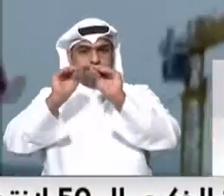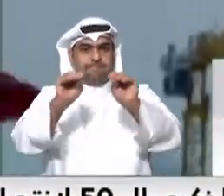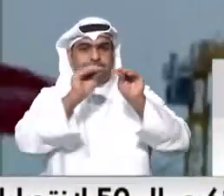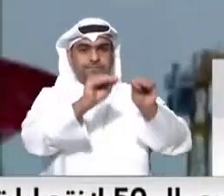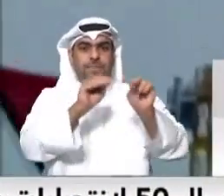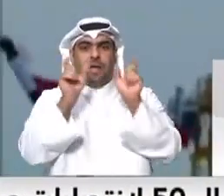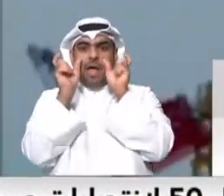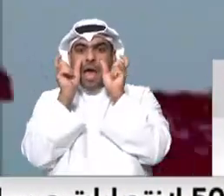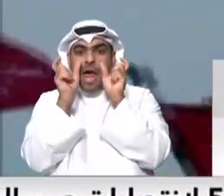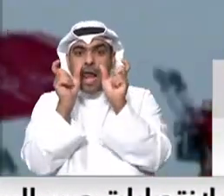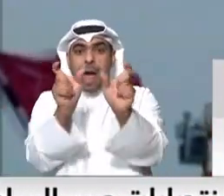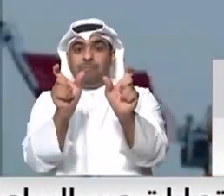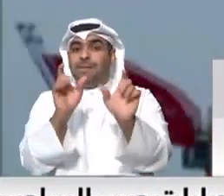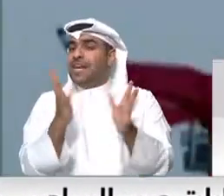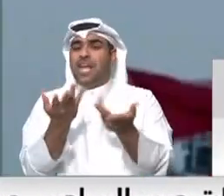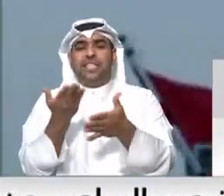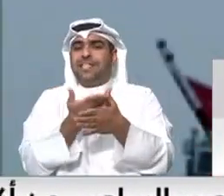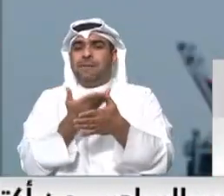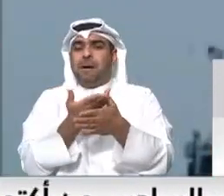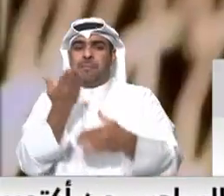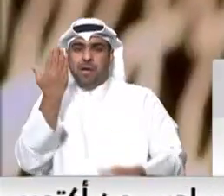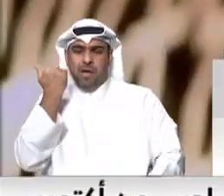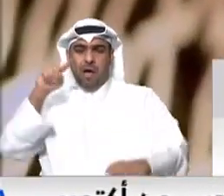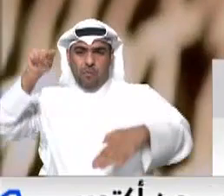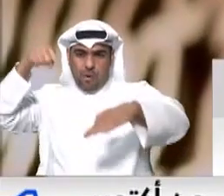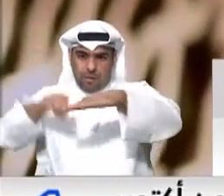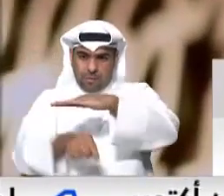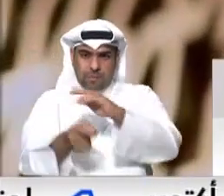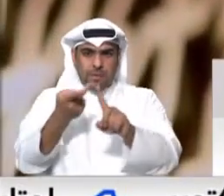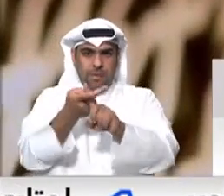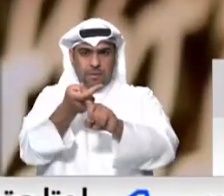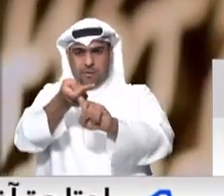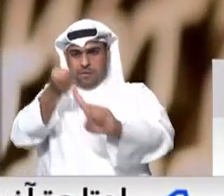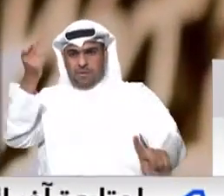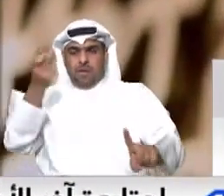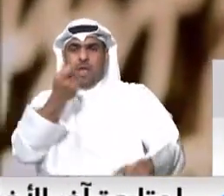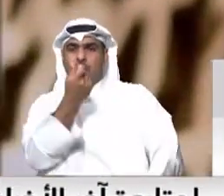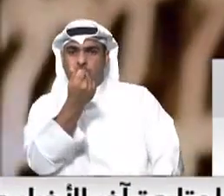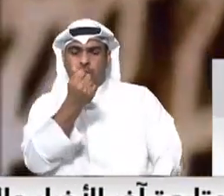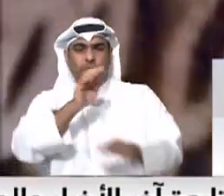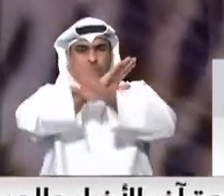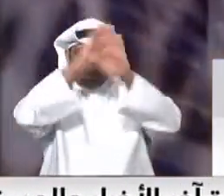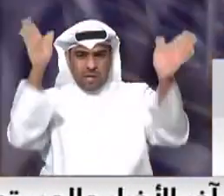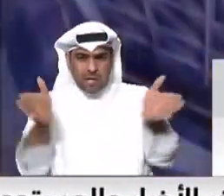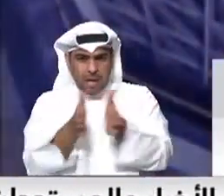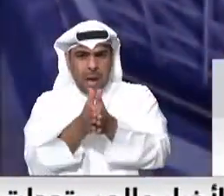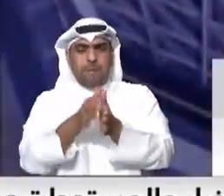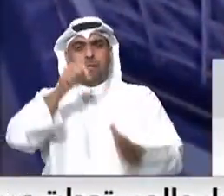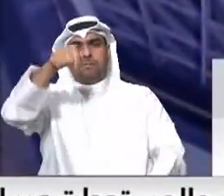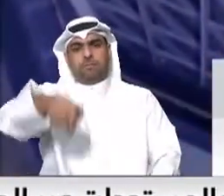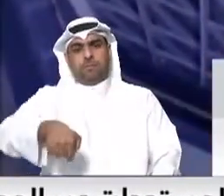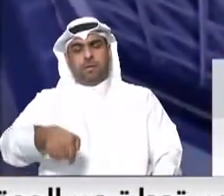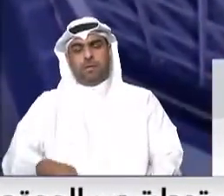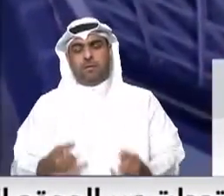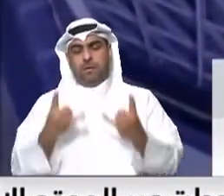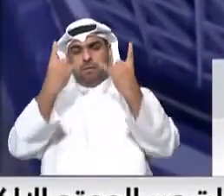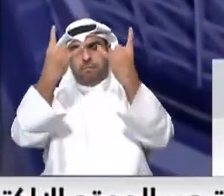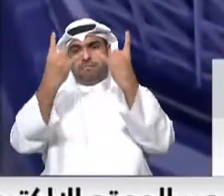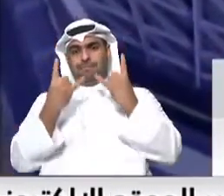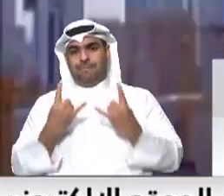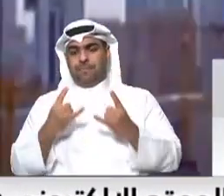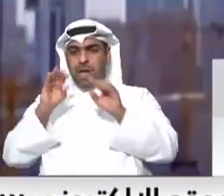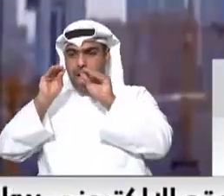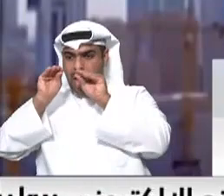السبراني والذي عقد بالتعاون مع البنوك المحليه واكاديميه معهد سانز و بنك